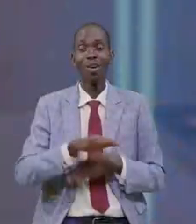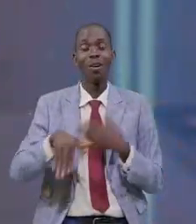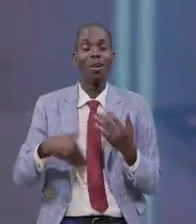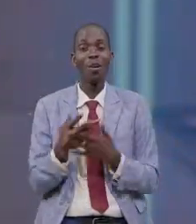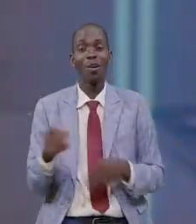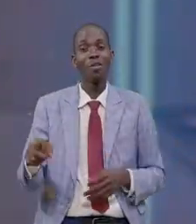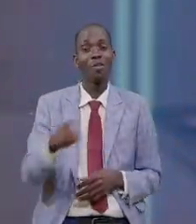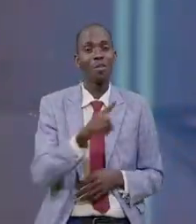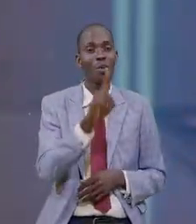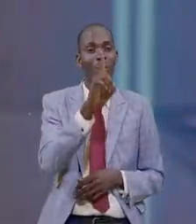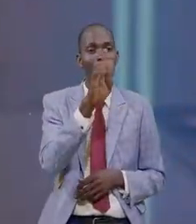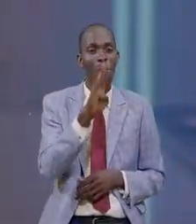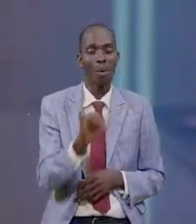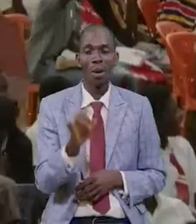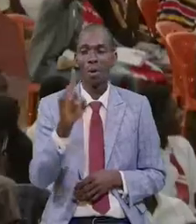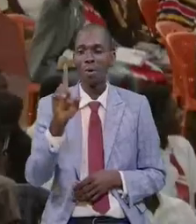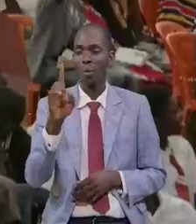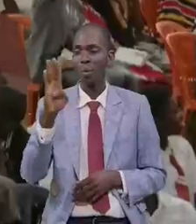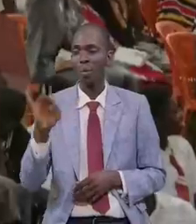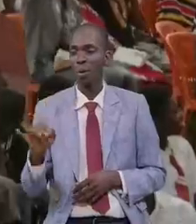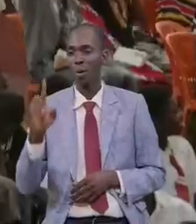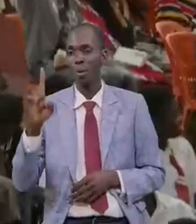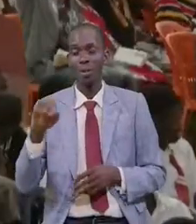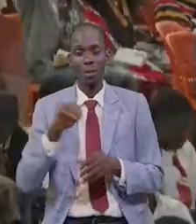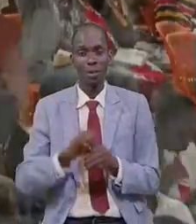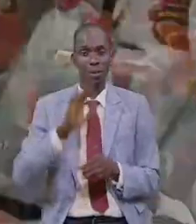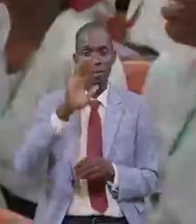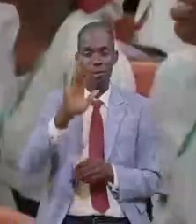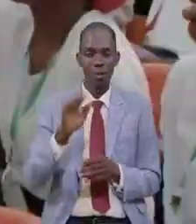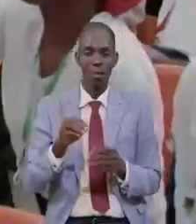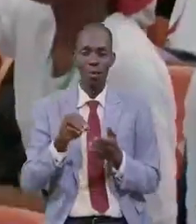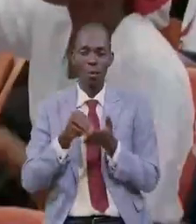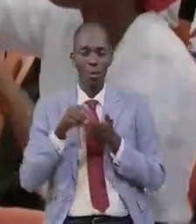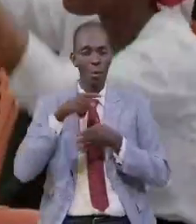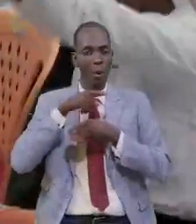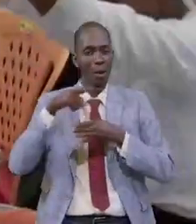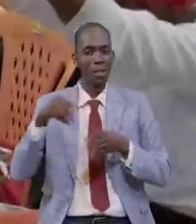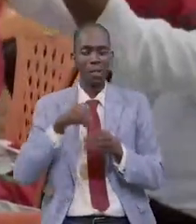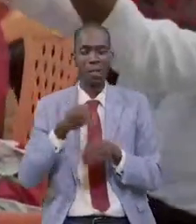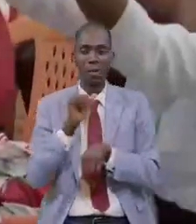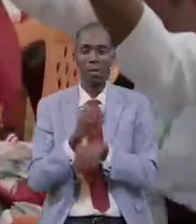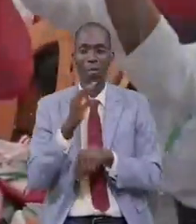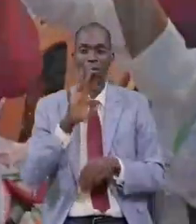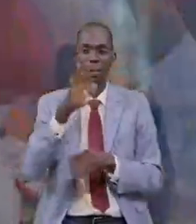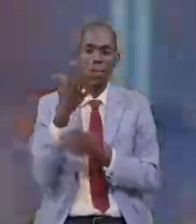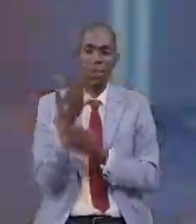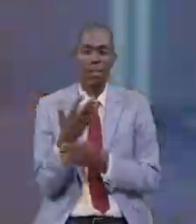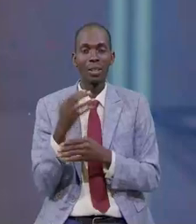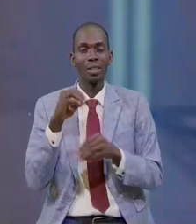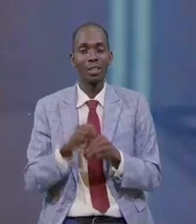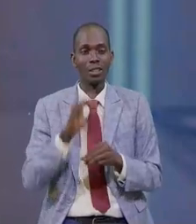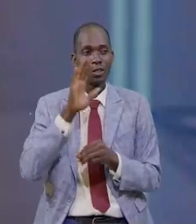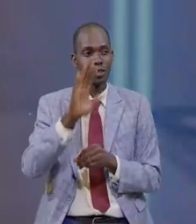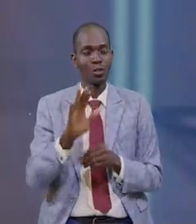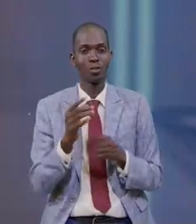l'un après l'autre dans votre profession dans l'U de votre main dans